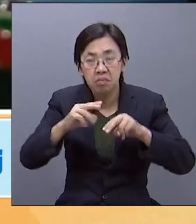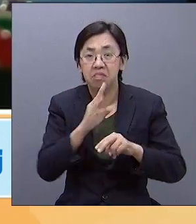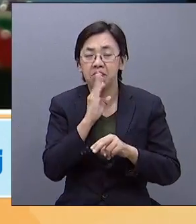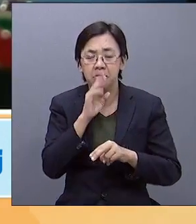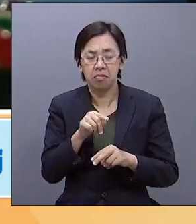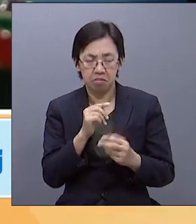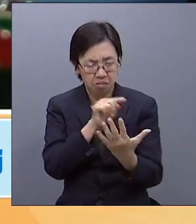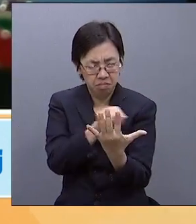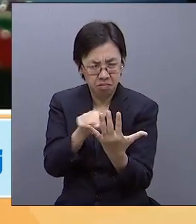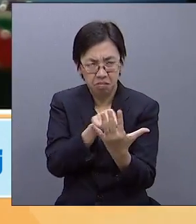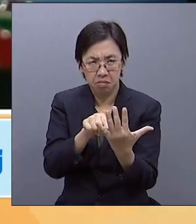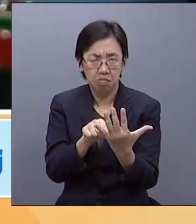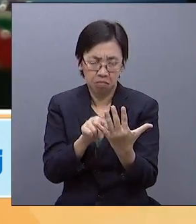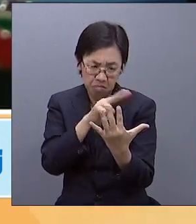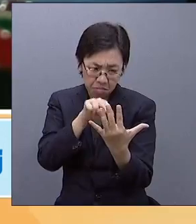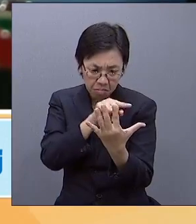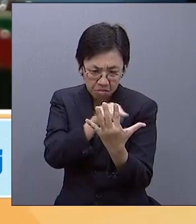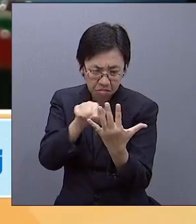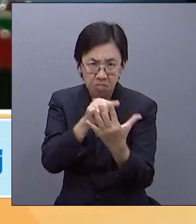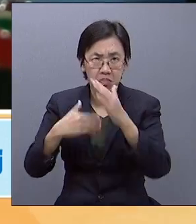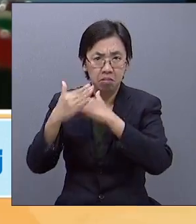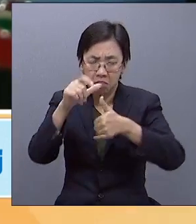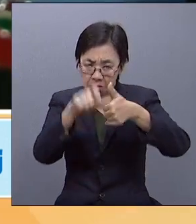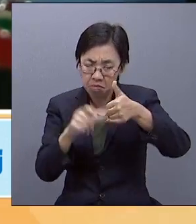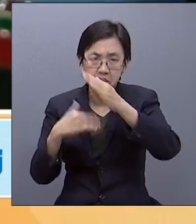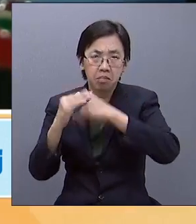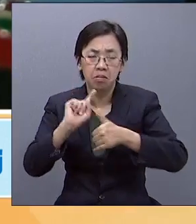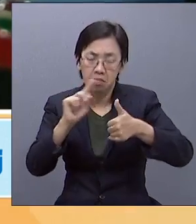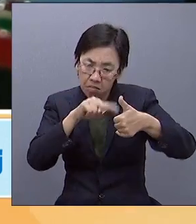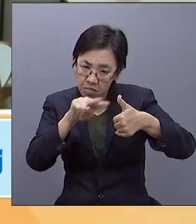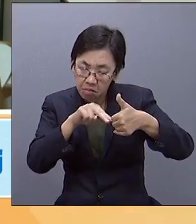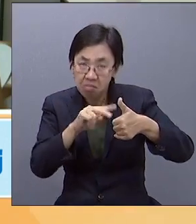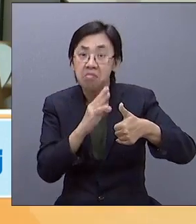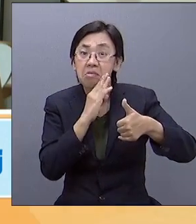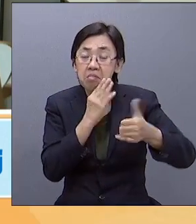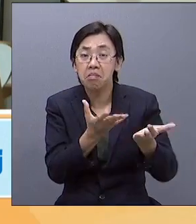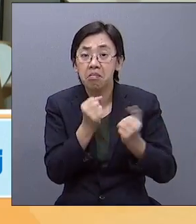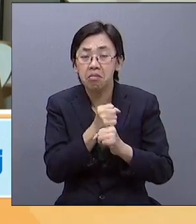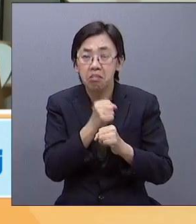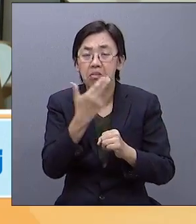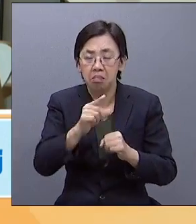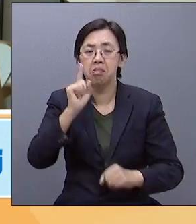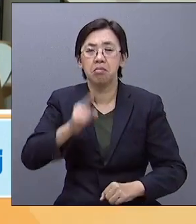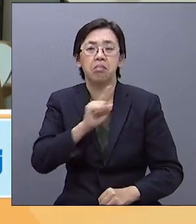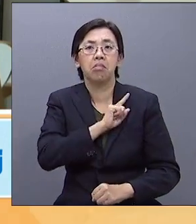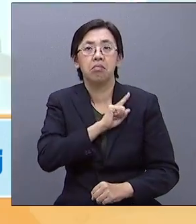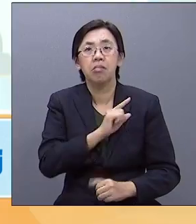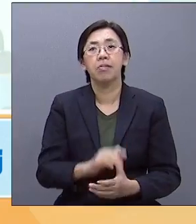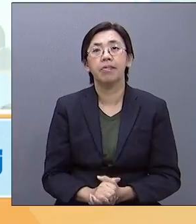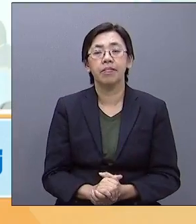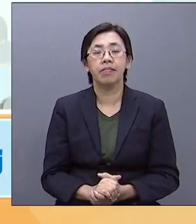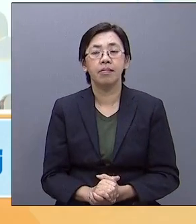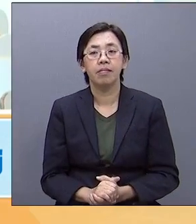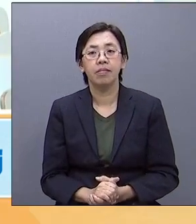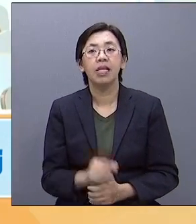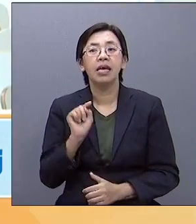แต่ว่าเขาจะมีการตรวจสอบประวัติอะไรให้เรียบร้อยแล้วสุดท้ายรับมาแล้วคุณต้องรับผิดชอบตรงส่วนนี้ครับ ค่ะนี่แหละค่ะคุณผู้ช